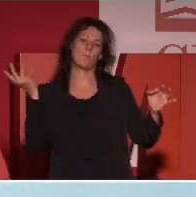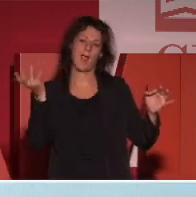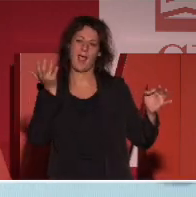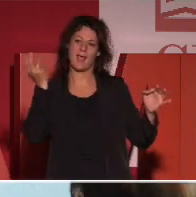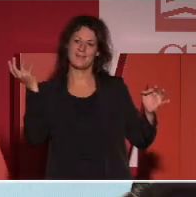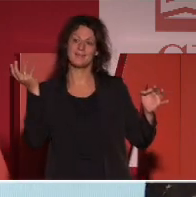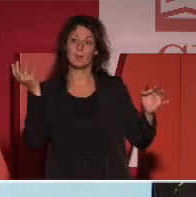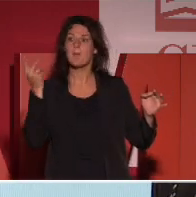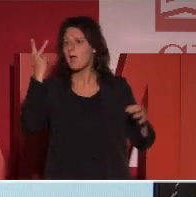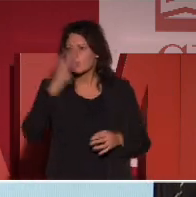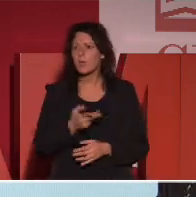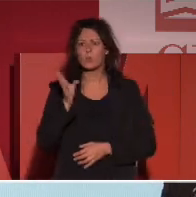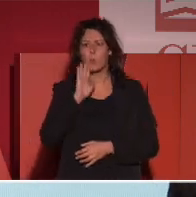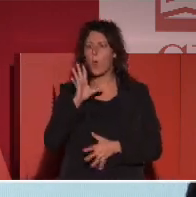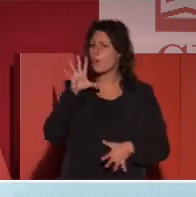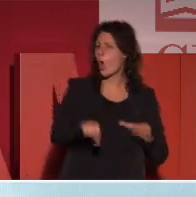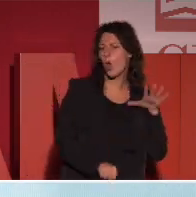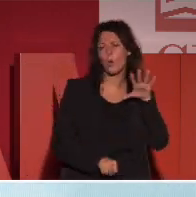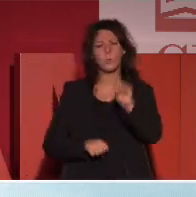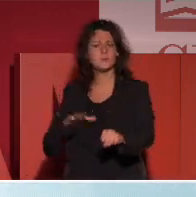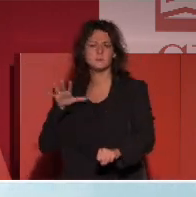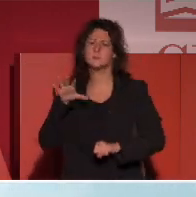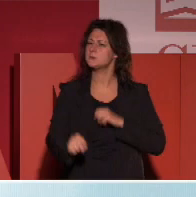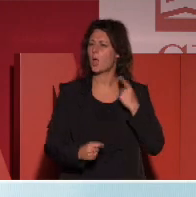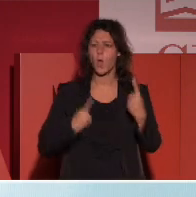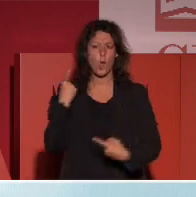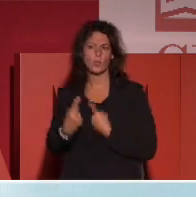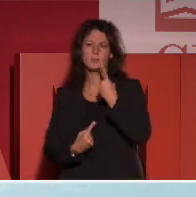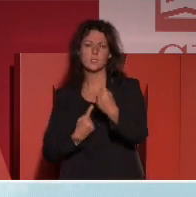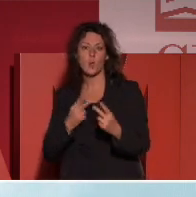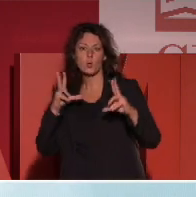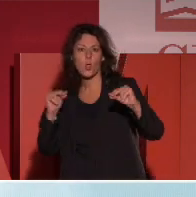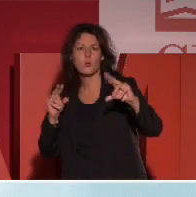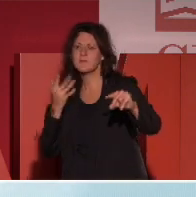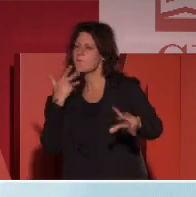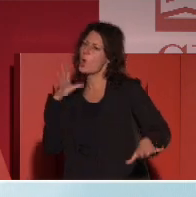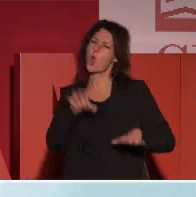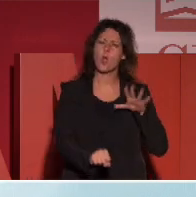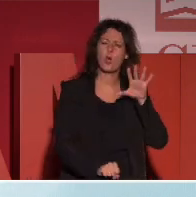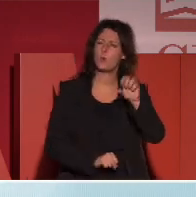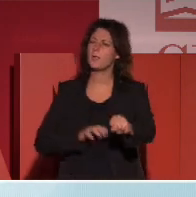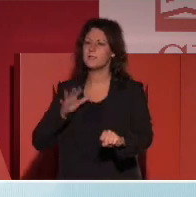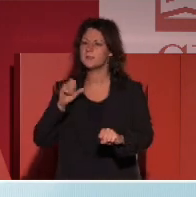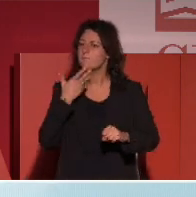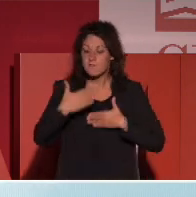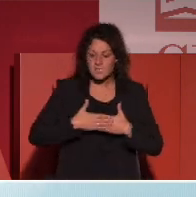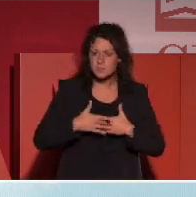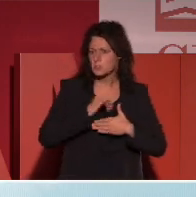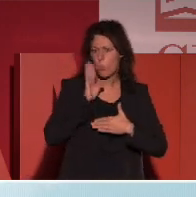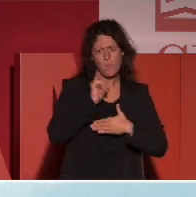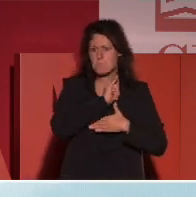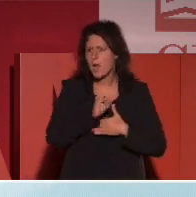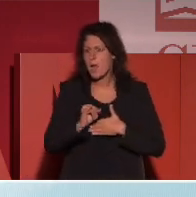conquiste le grandi scoperte le grandi novità tutto quello che agita e agitato il pianeta